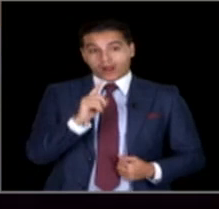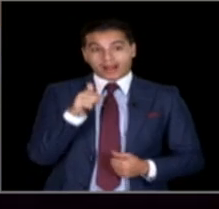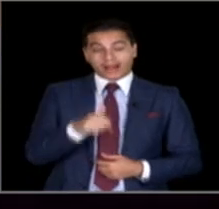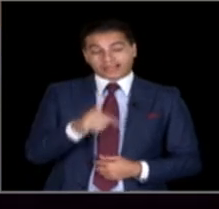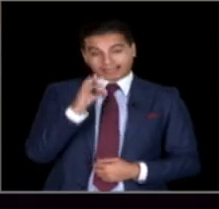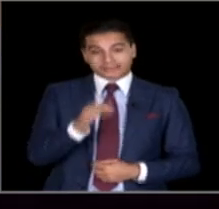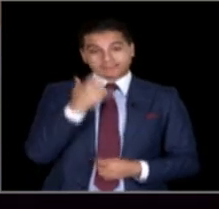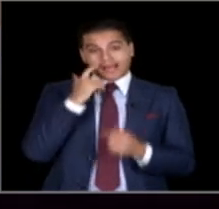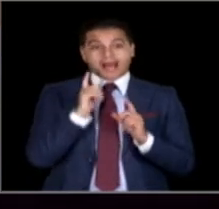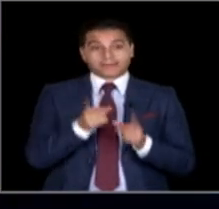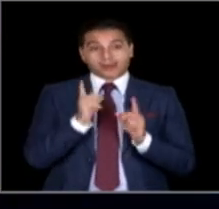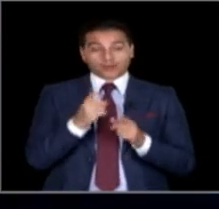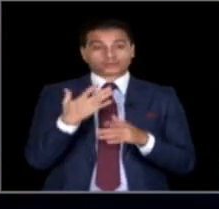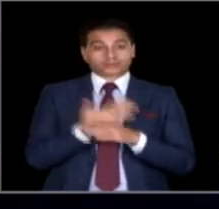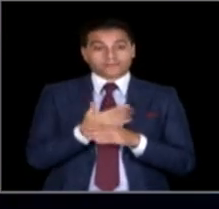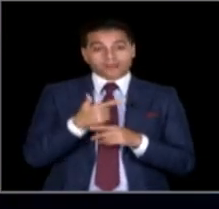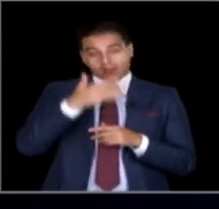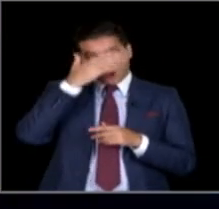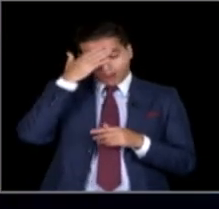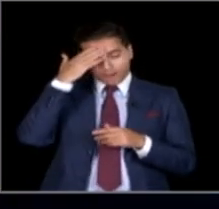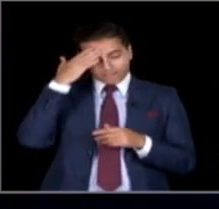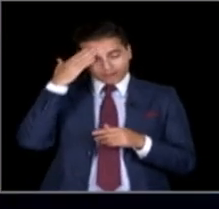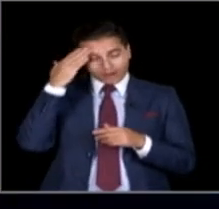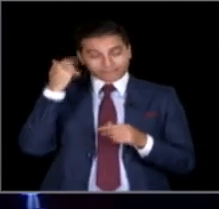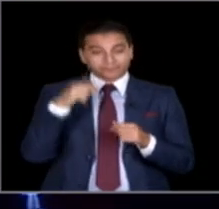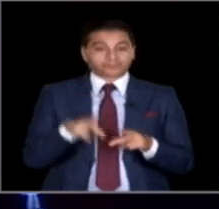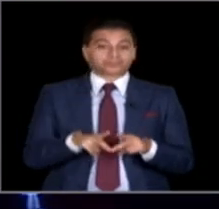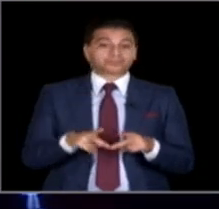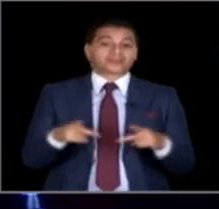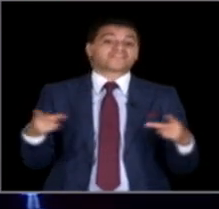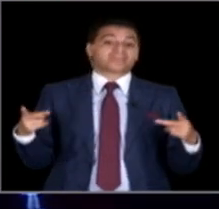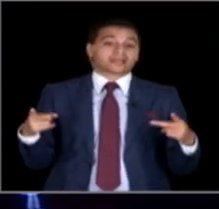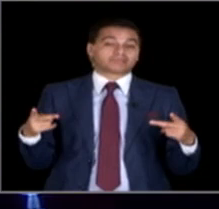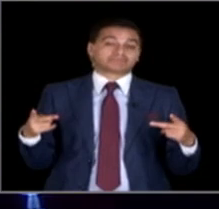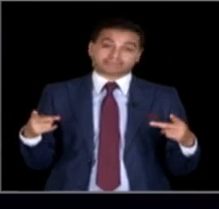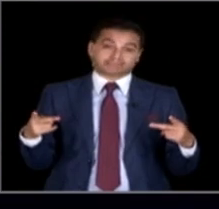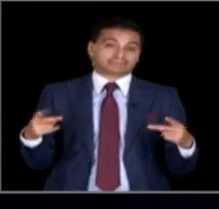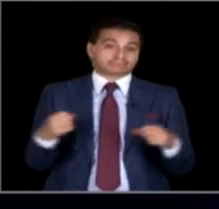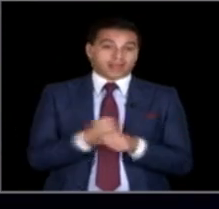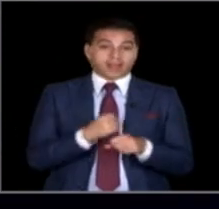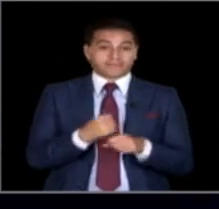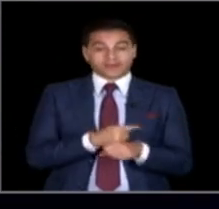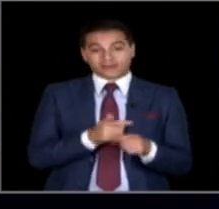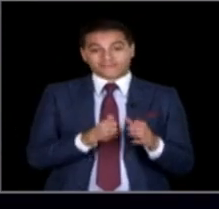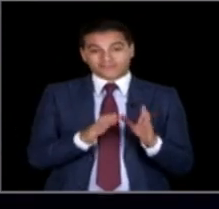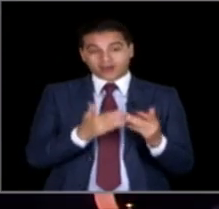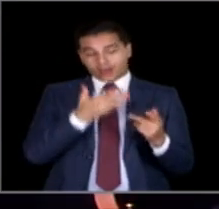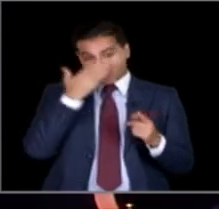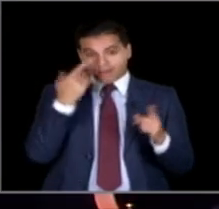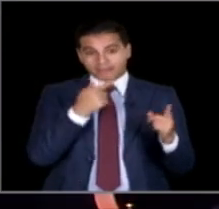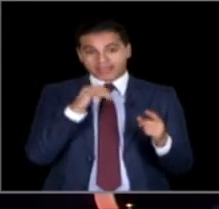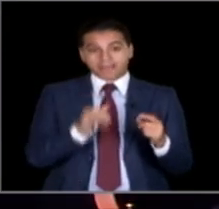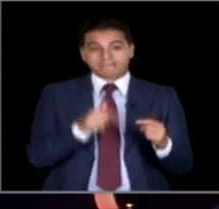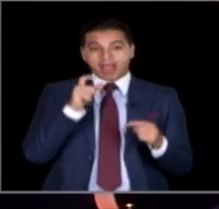لازم تخلوا بالكم ان الخبره بيبقى ليها دور. طبعا صحيح. طبعا في خبره